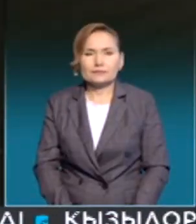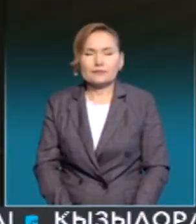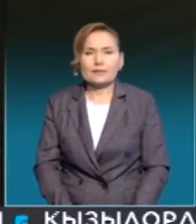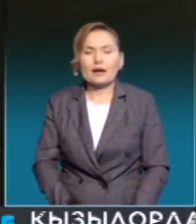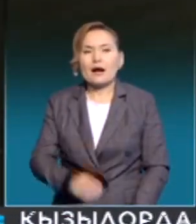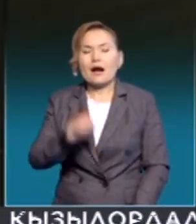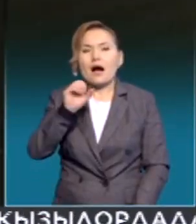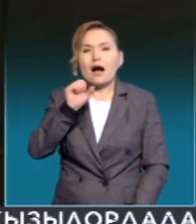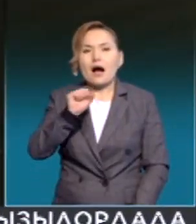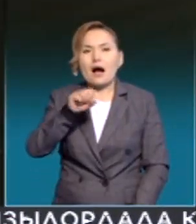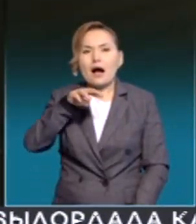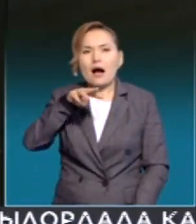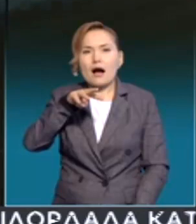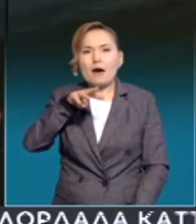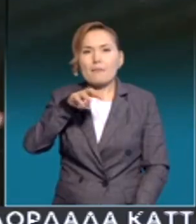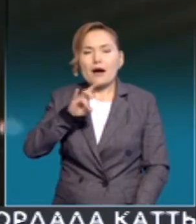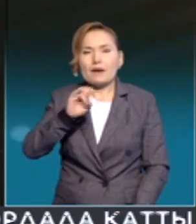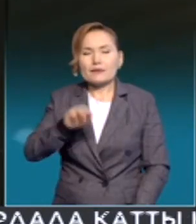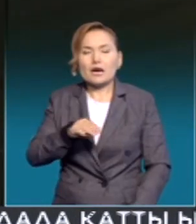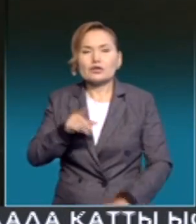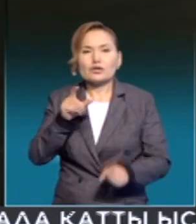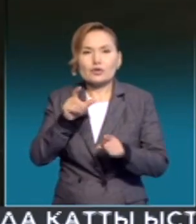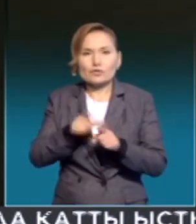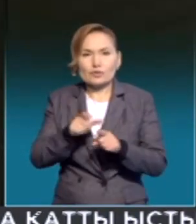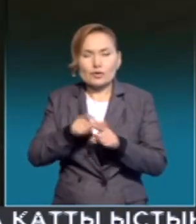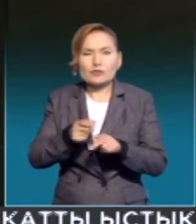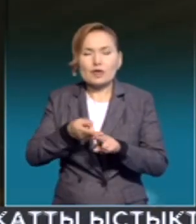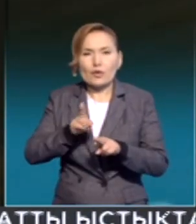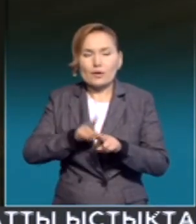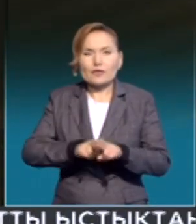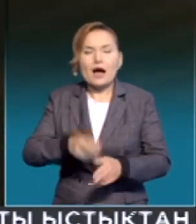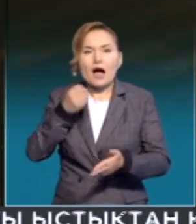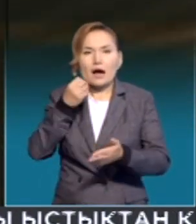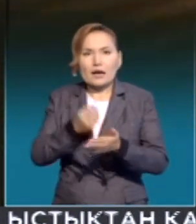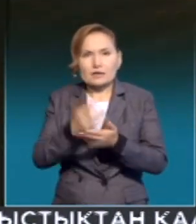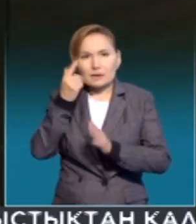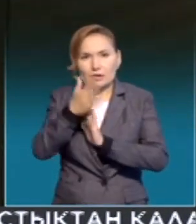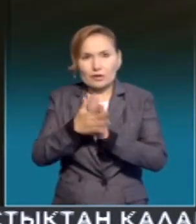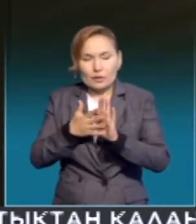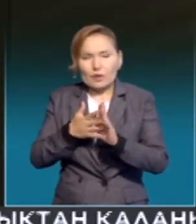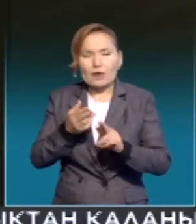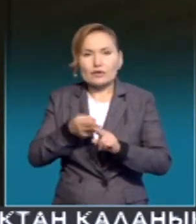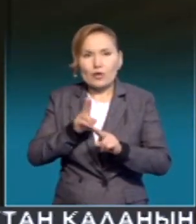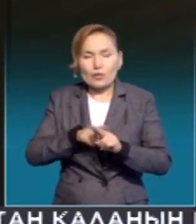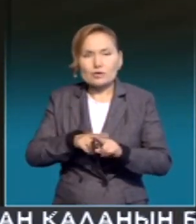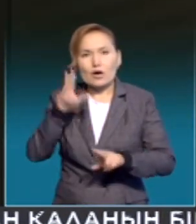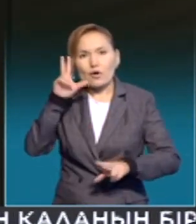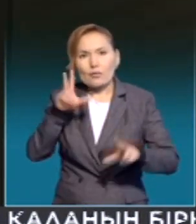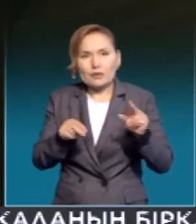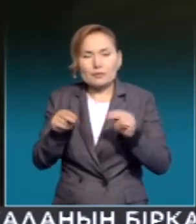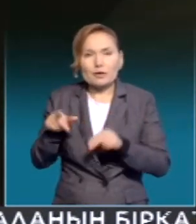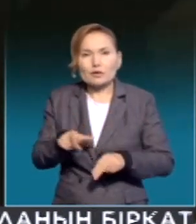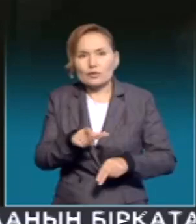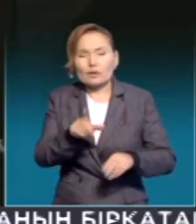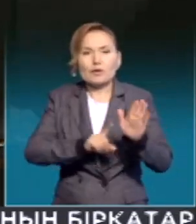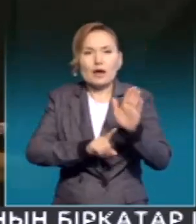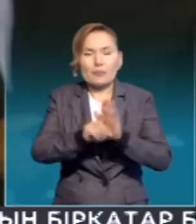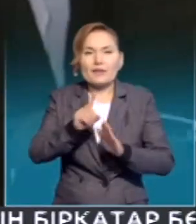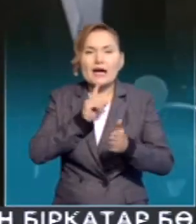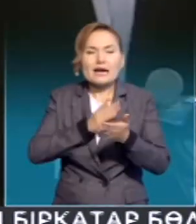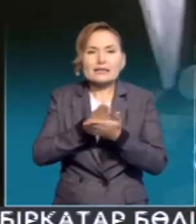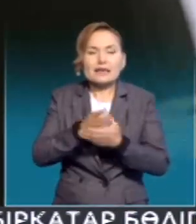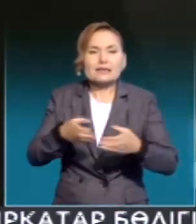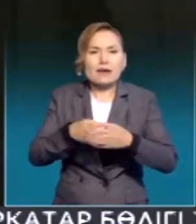сөзі халықтың бүкіл болмыс бітімі сиятын қасиетті ұғым, үміт сөзімен астарласы ұғым. Сондықтан саяси